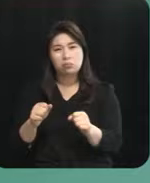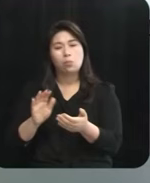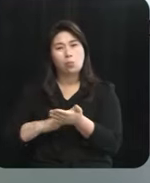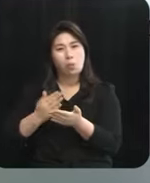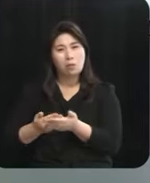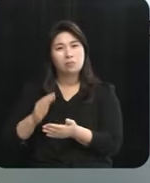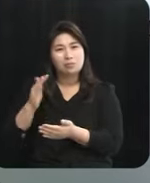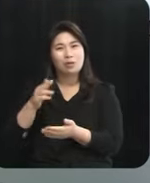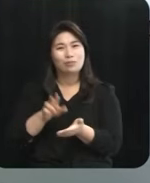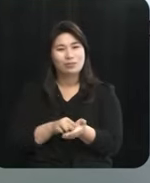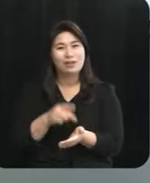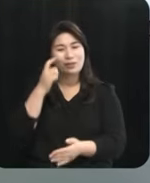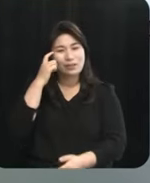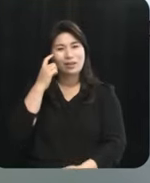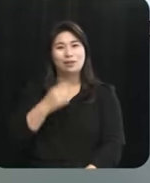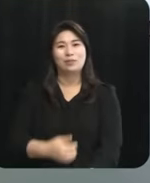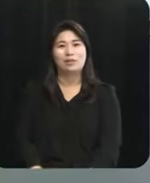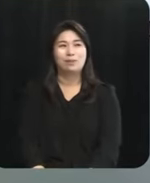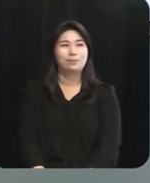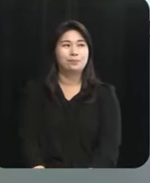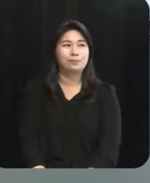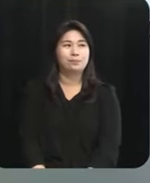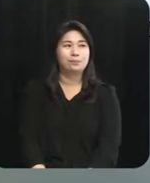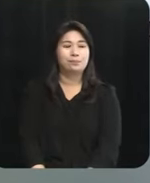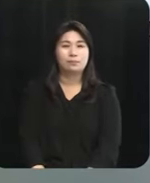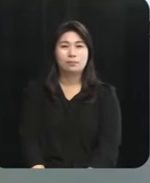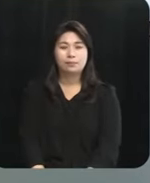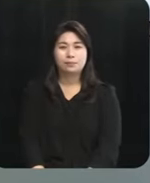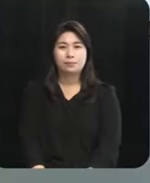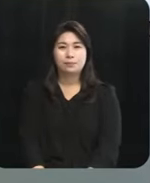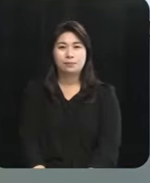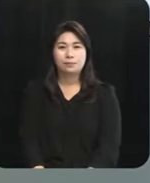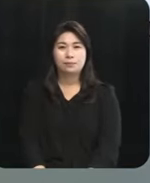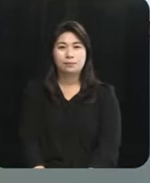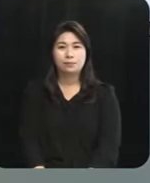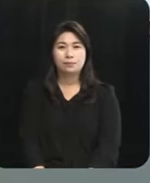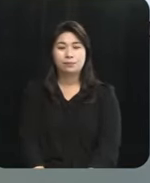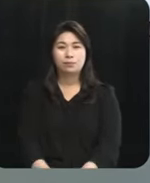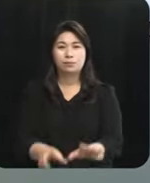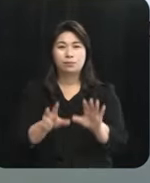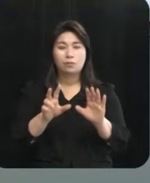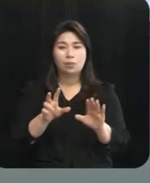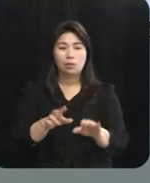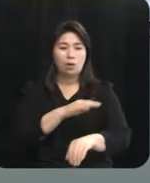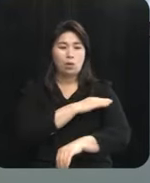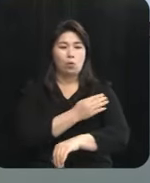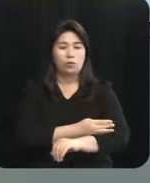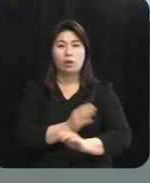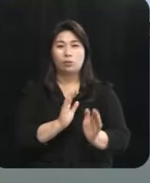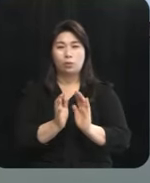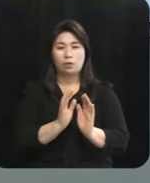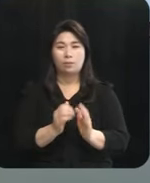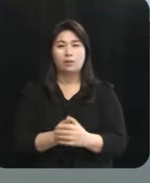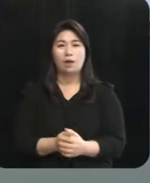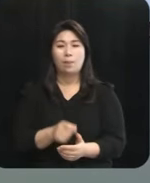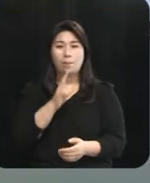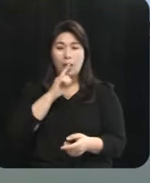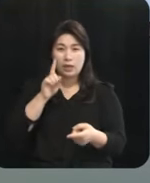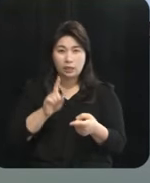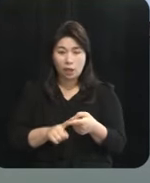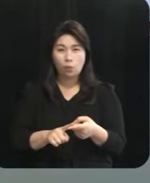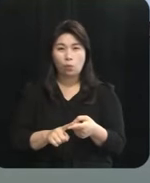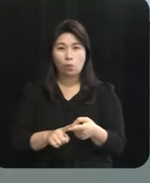보완하면 될 문제라고 생각합니다 감사합니다 이번에는 주도권 토론 진행을 하도록 하겠습니다 말 그대로